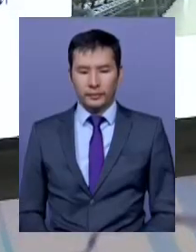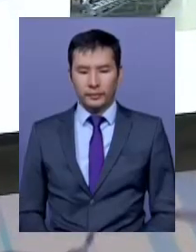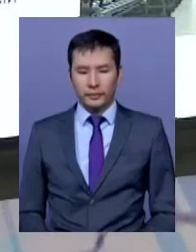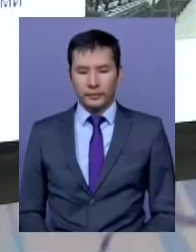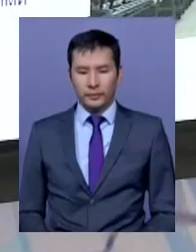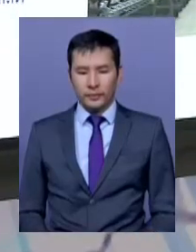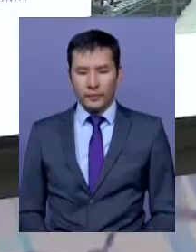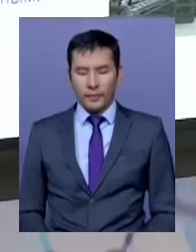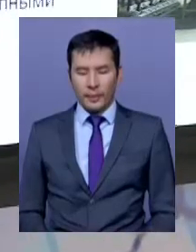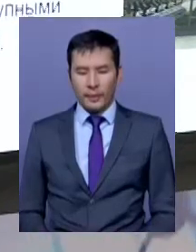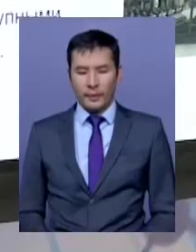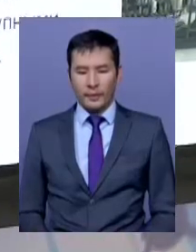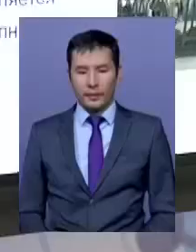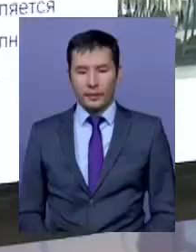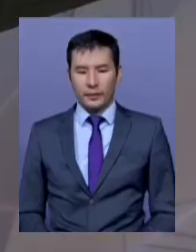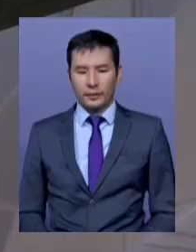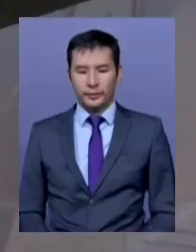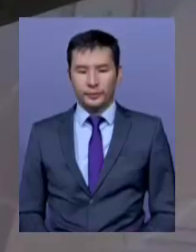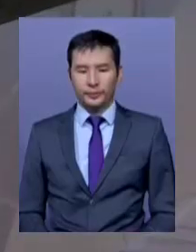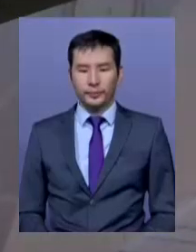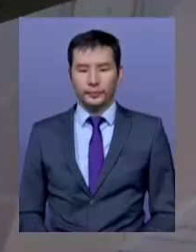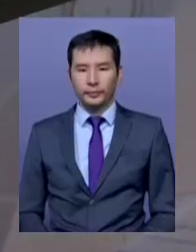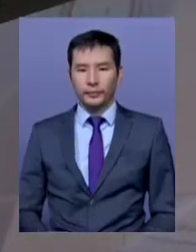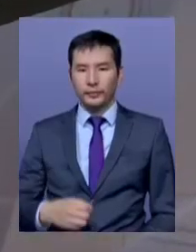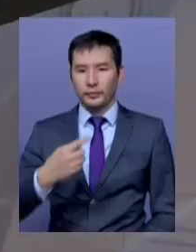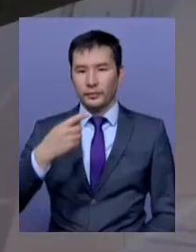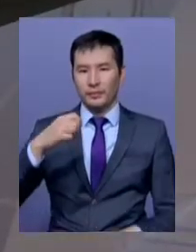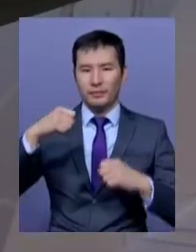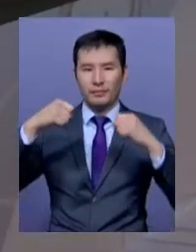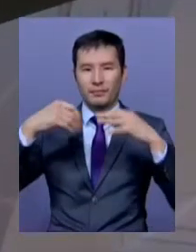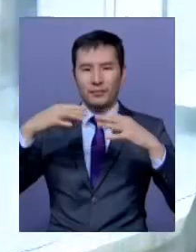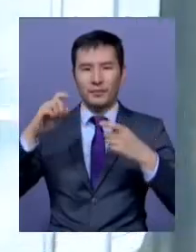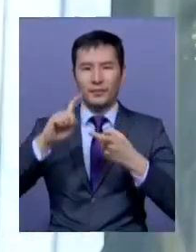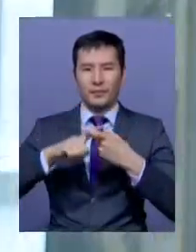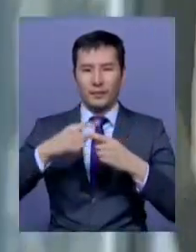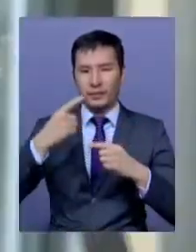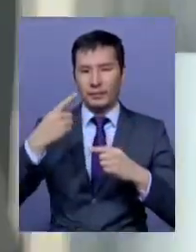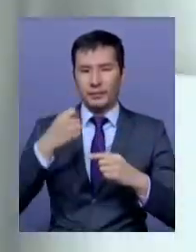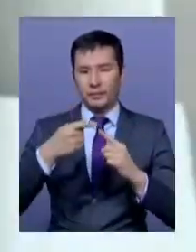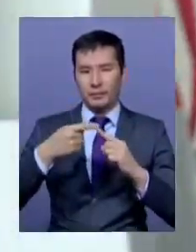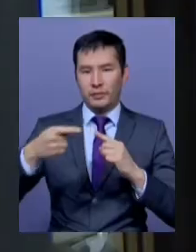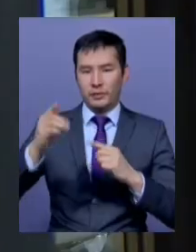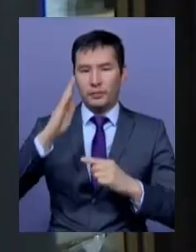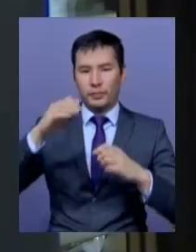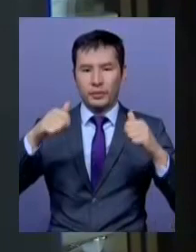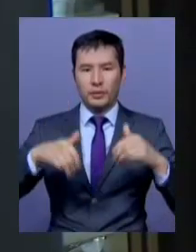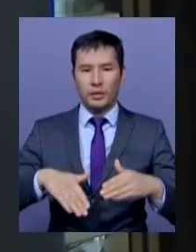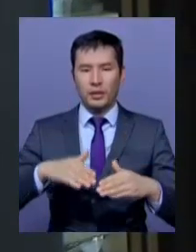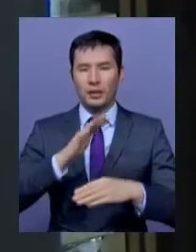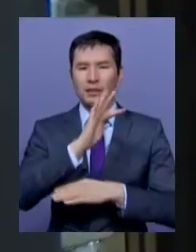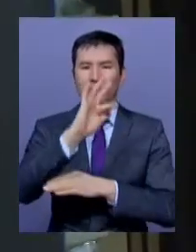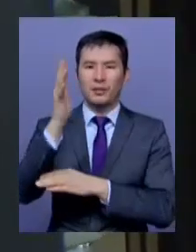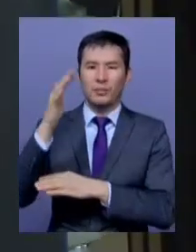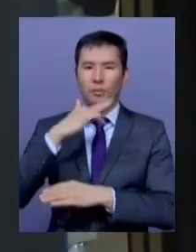кәсіпорын таныстырылды. Мұнда 250-ден астам жұмысшы еңбек етуде. Құрылыс материалына сұраныс көп болғандықтан тағы 150-дей маман керек,